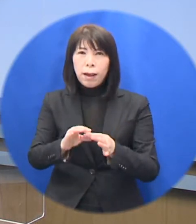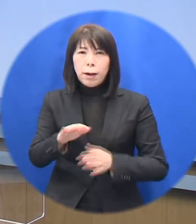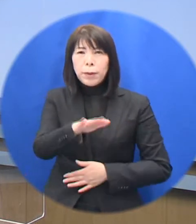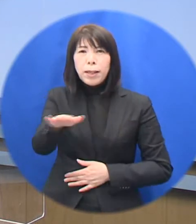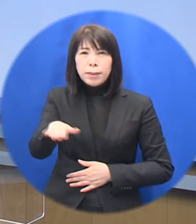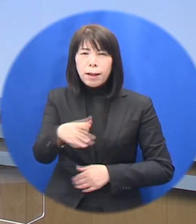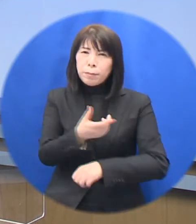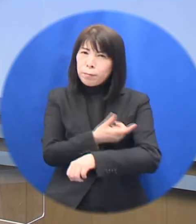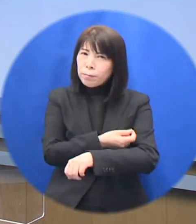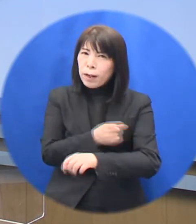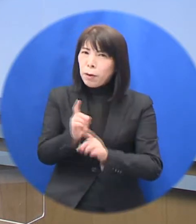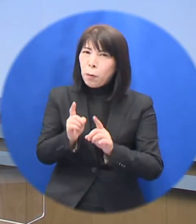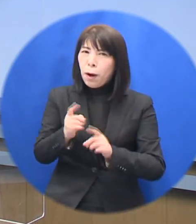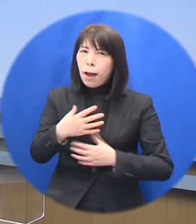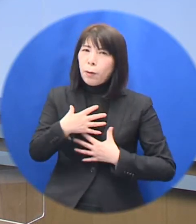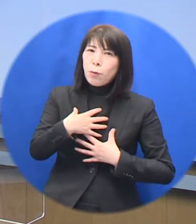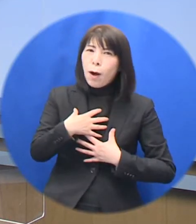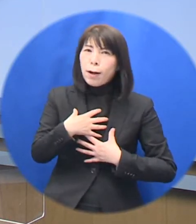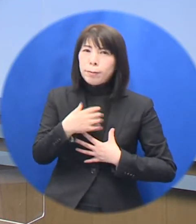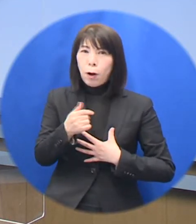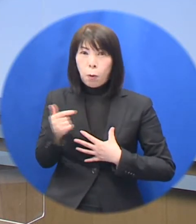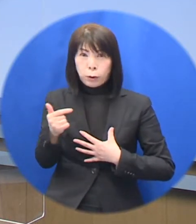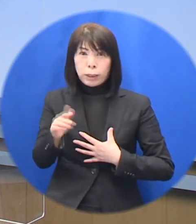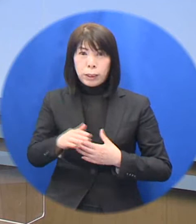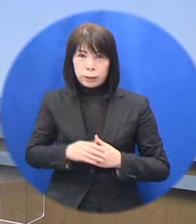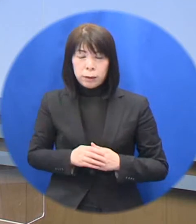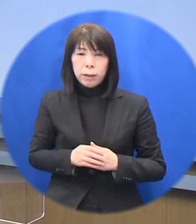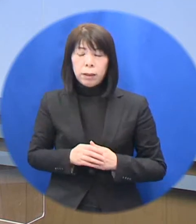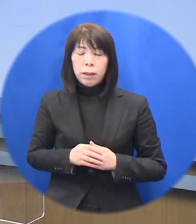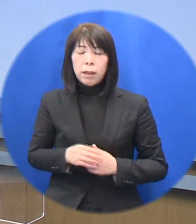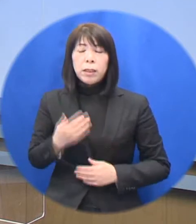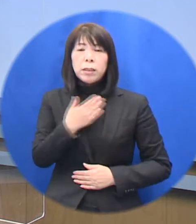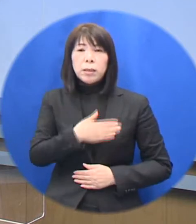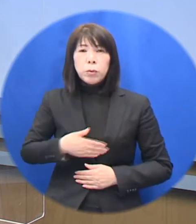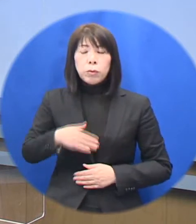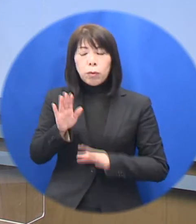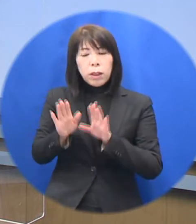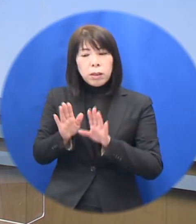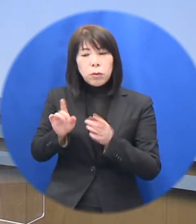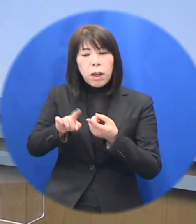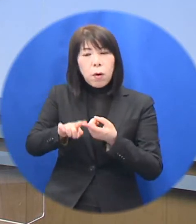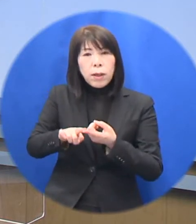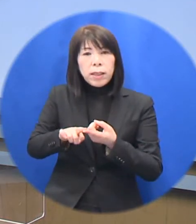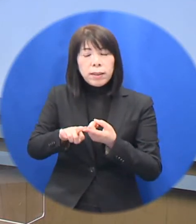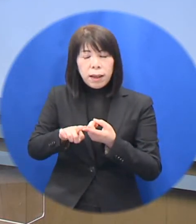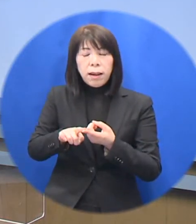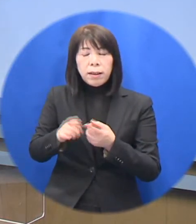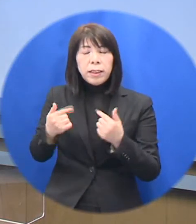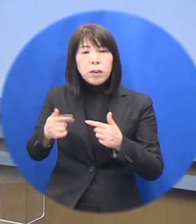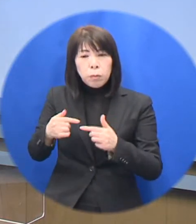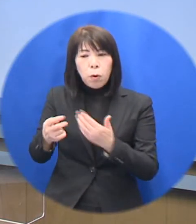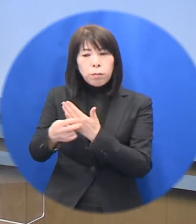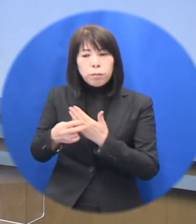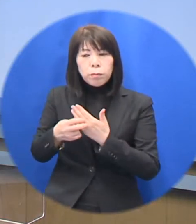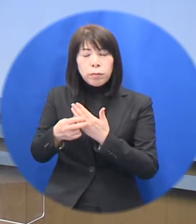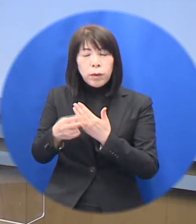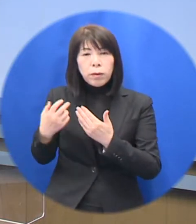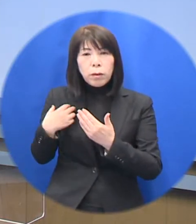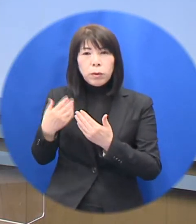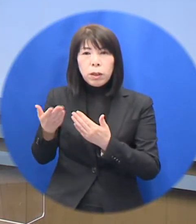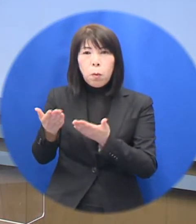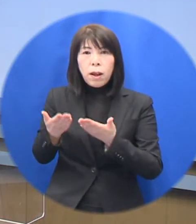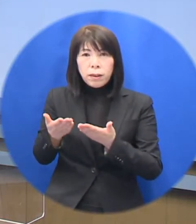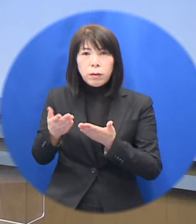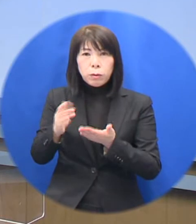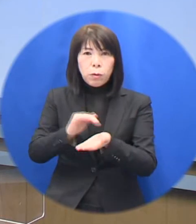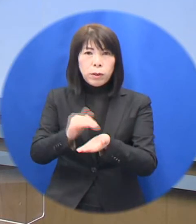で、まあ、普通ですね、こう自分の体調も合わせてですね、よく知ってるかかりつけのお医者さんのところにインフルエンザ